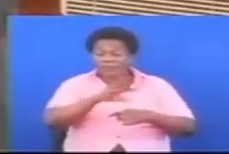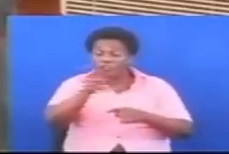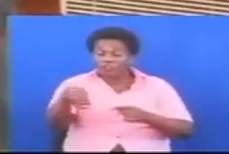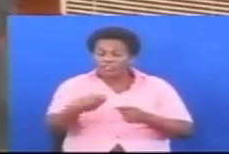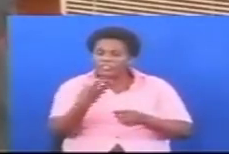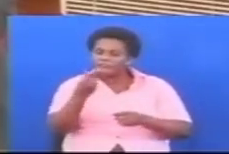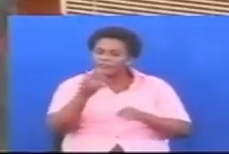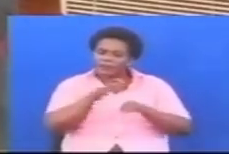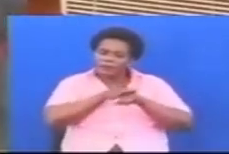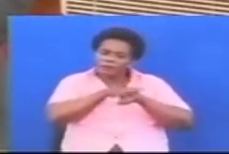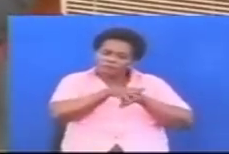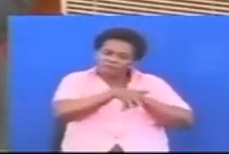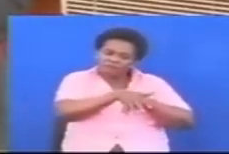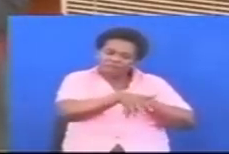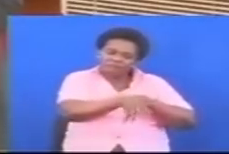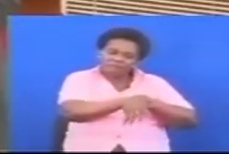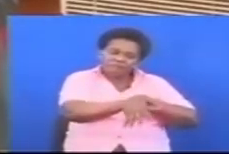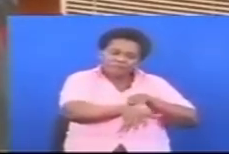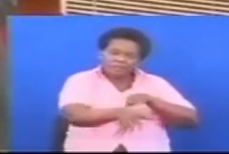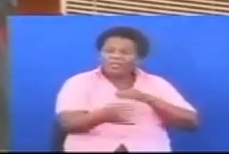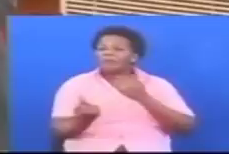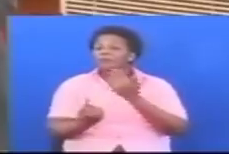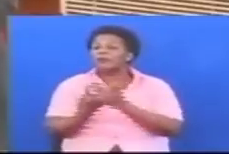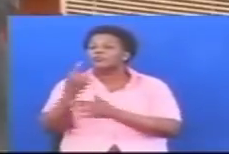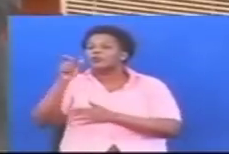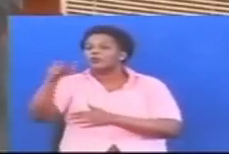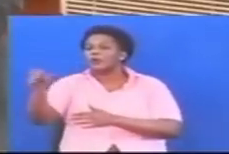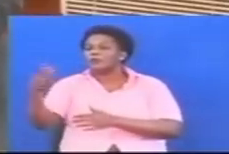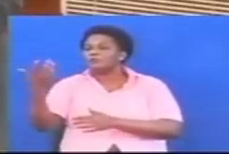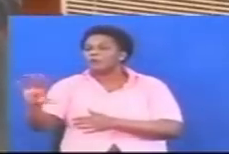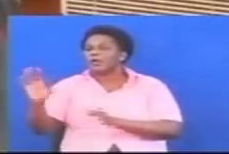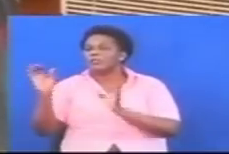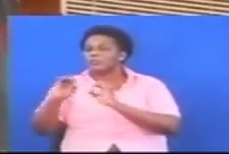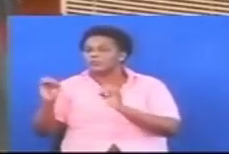yake wananchi wanaendelea kukosa maji, kambi rasmi ya upinzani